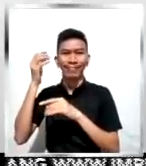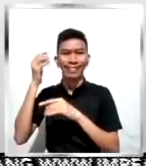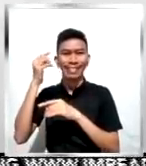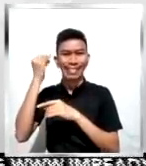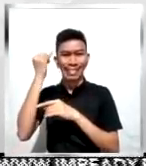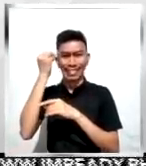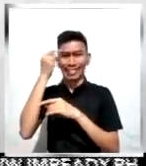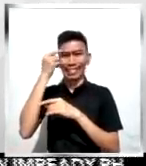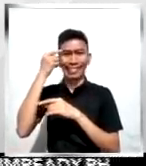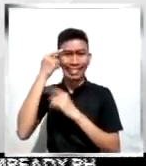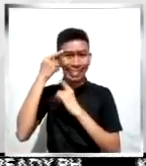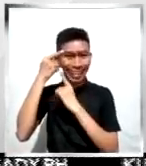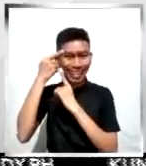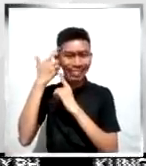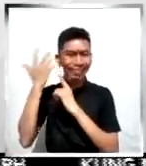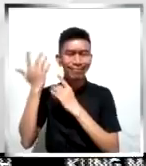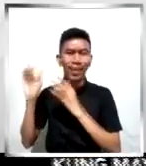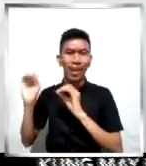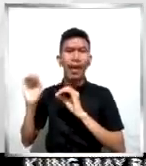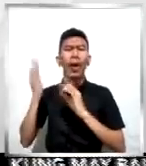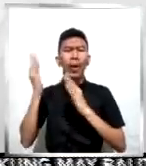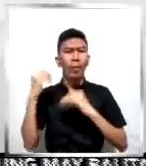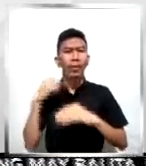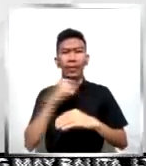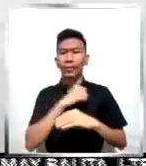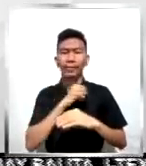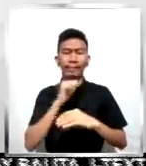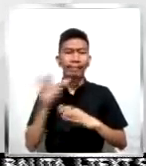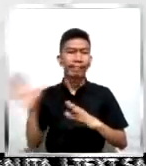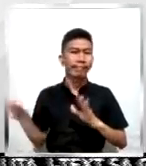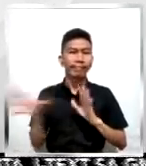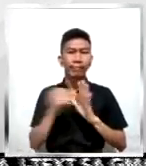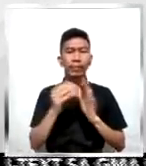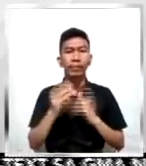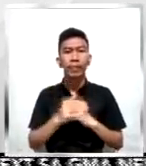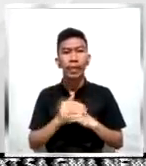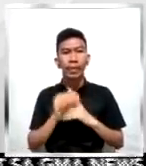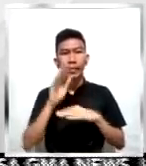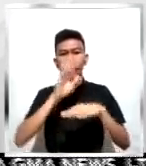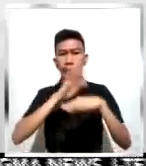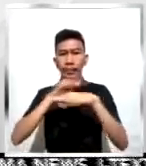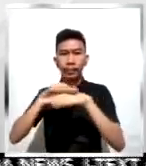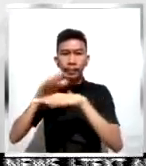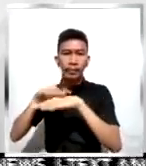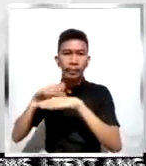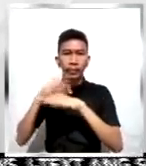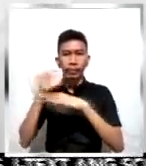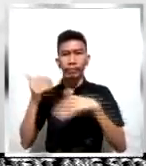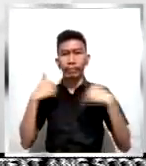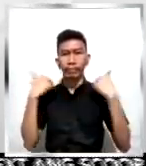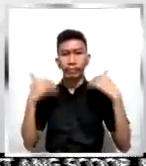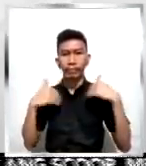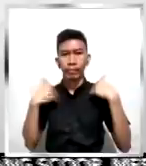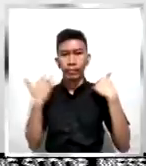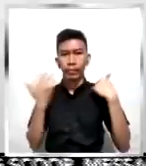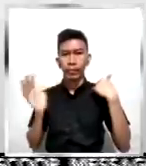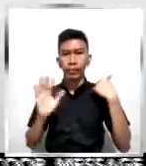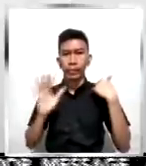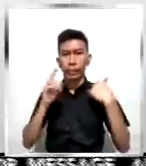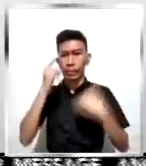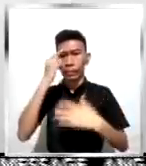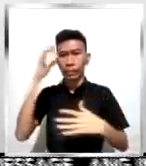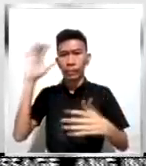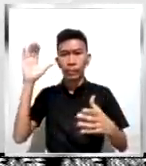kaisipan ng ating mga kabataan. Huwag na huwag kayong papasok niyan, maniniwala dito